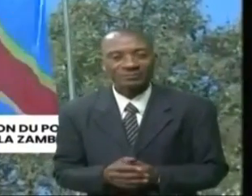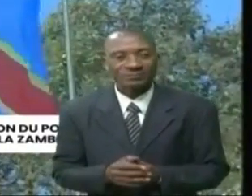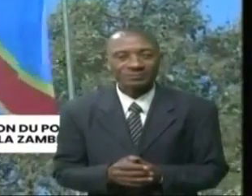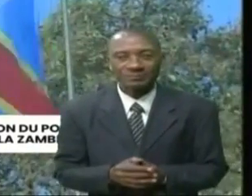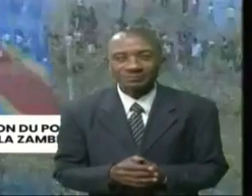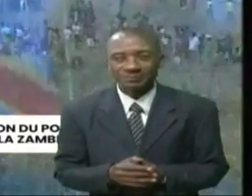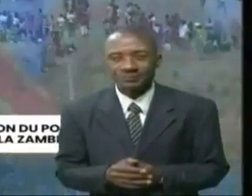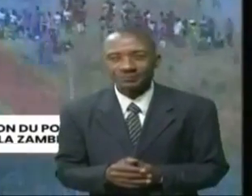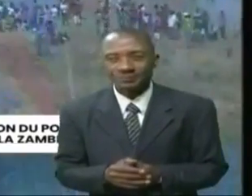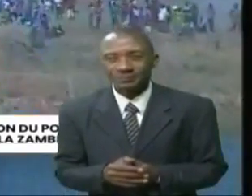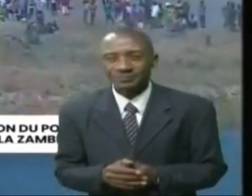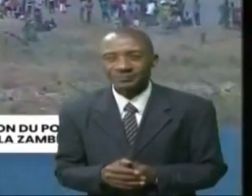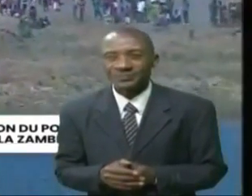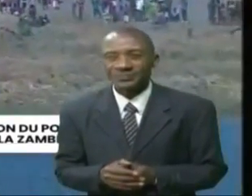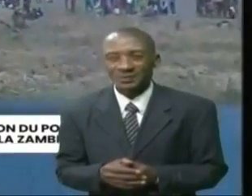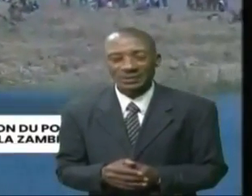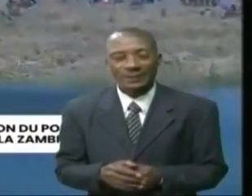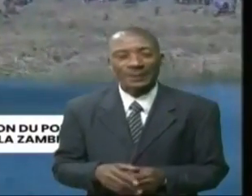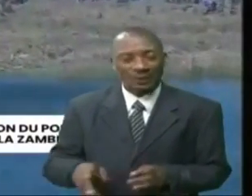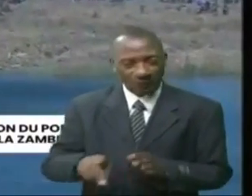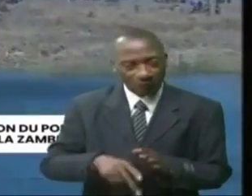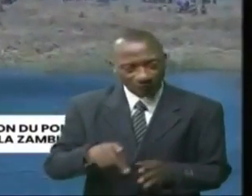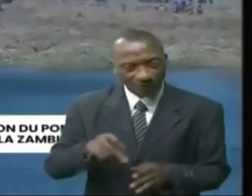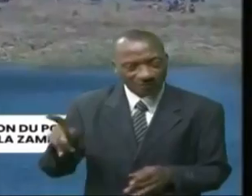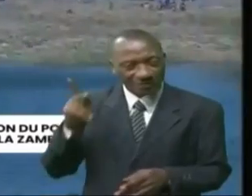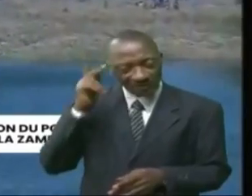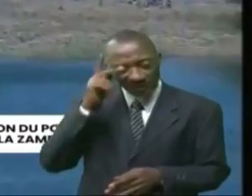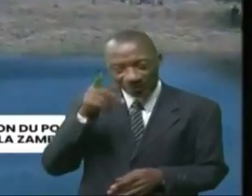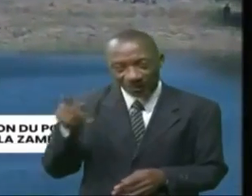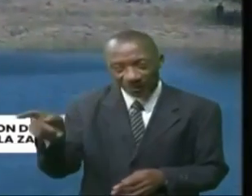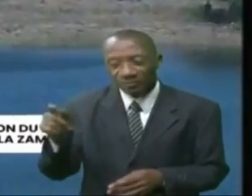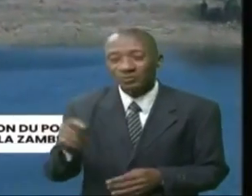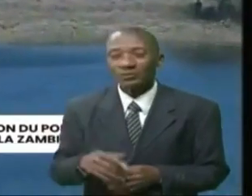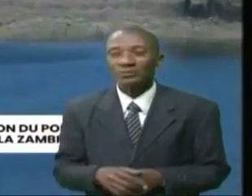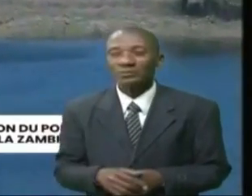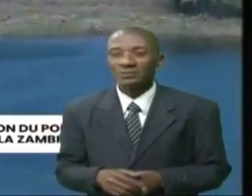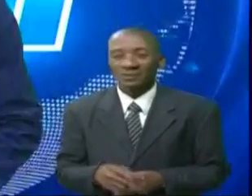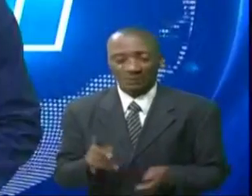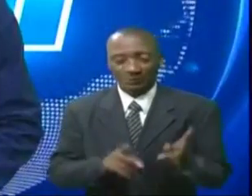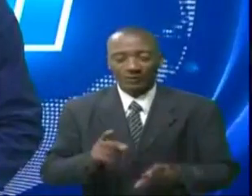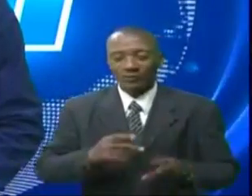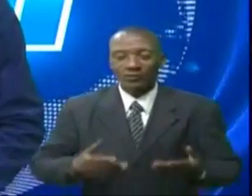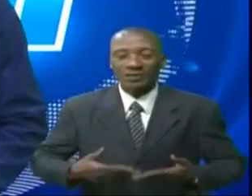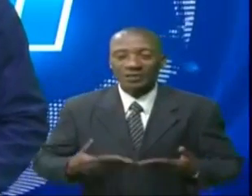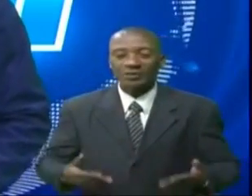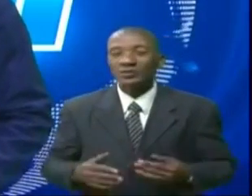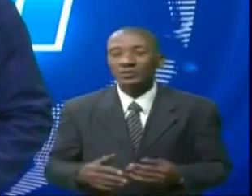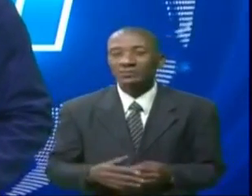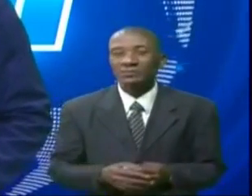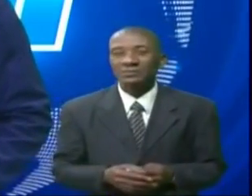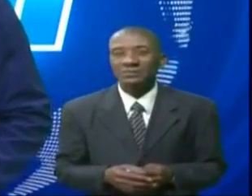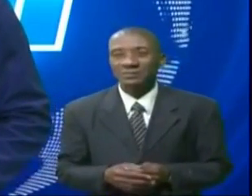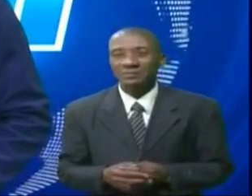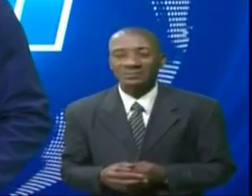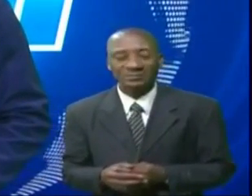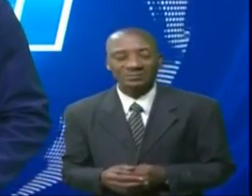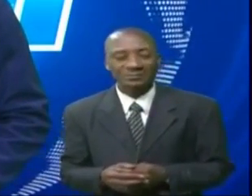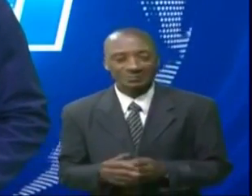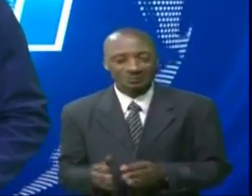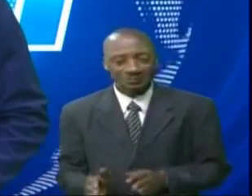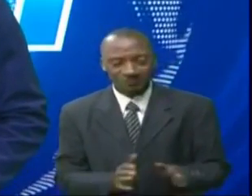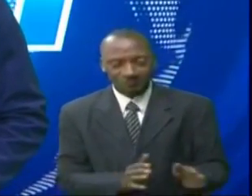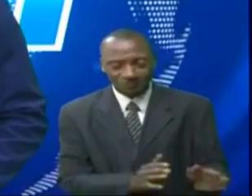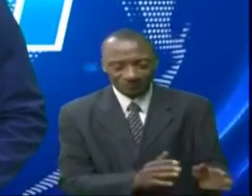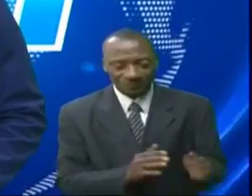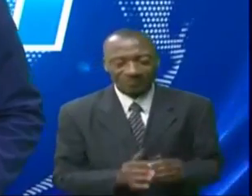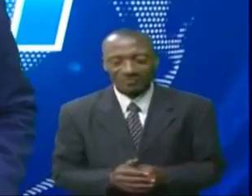provinces congolaises et zambiennes en tireront tous les profits nécessaires. Un autre titre annoncé à l'ouverture